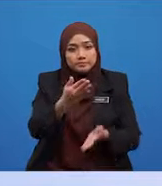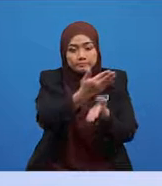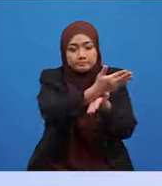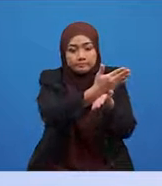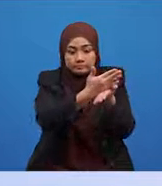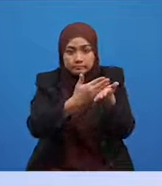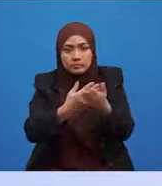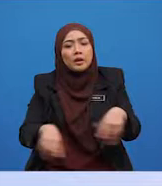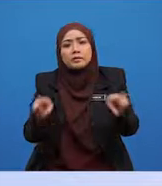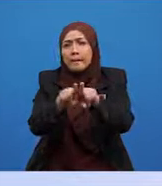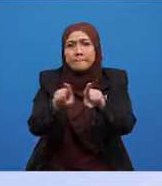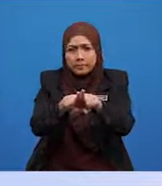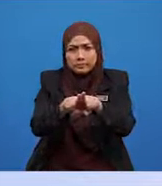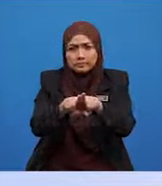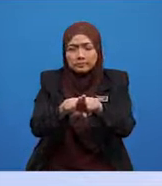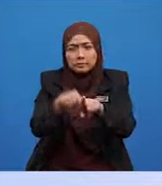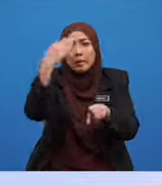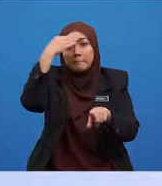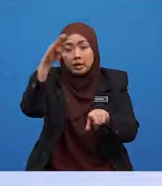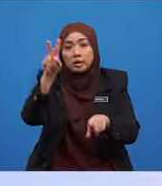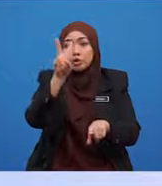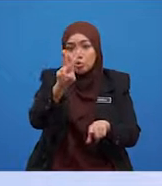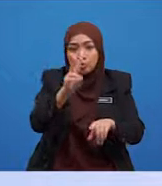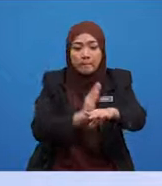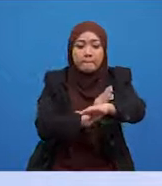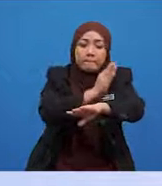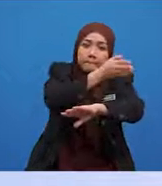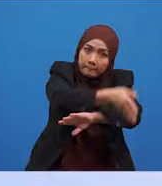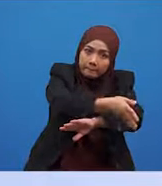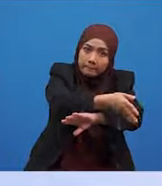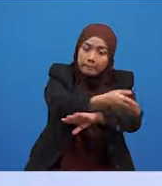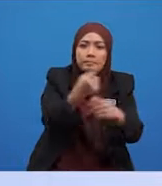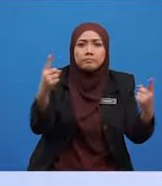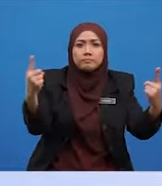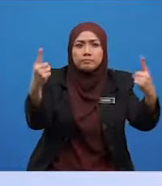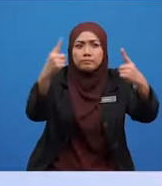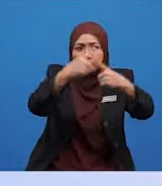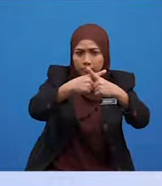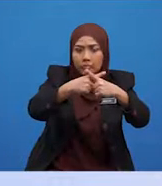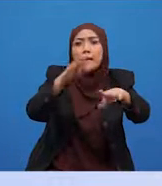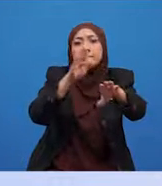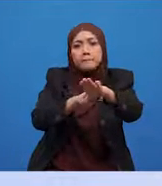sama serenjang bagi dua perentas tersebut bersilang pada pusat bulatan O.